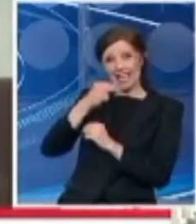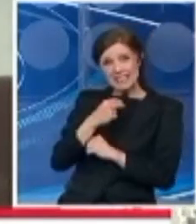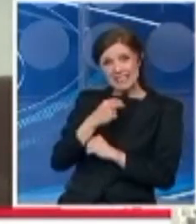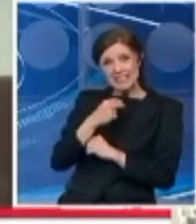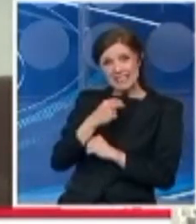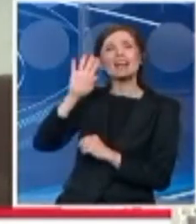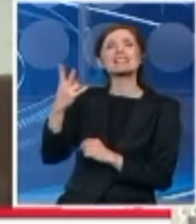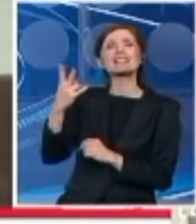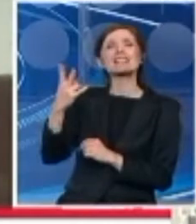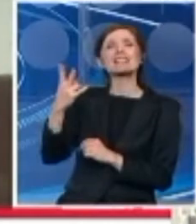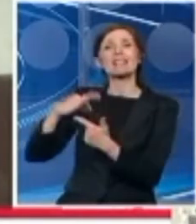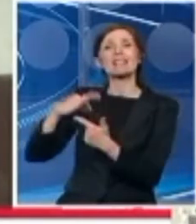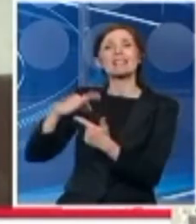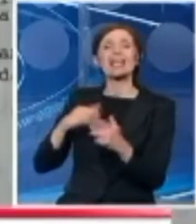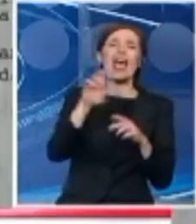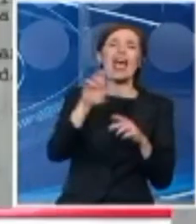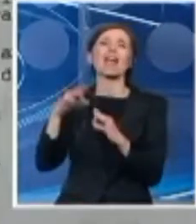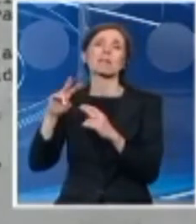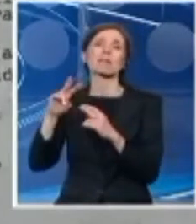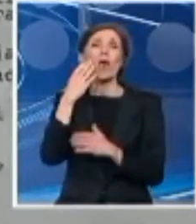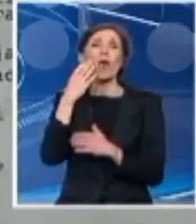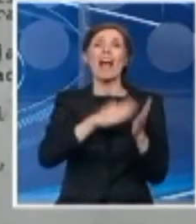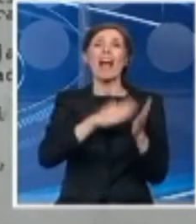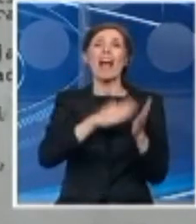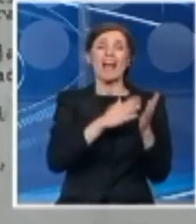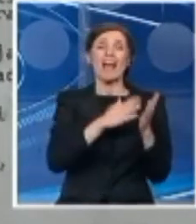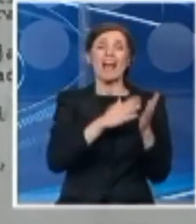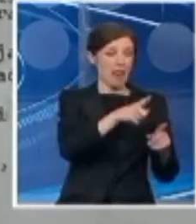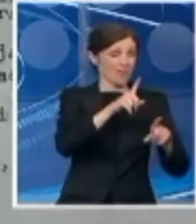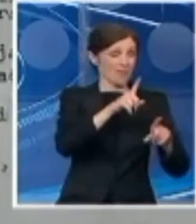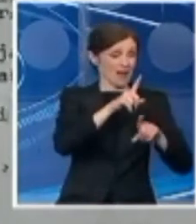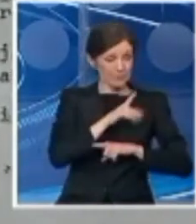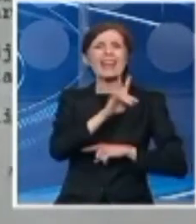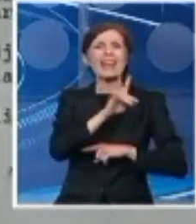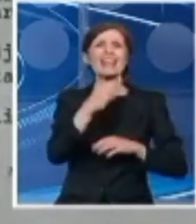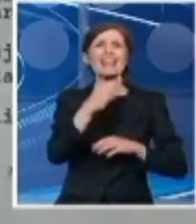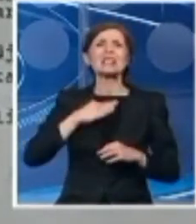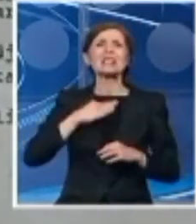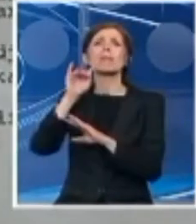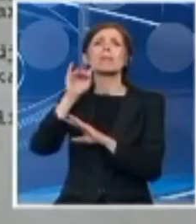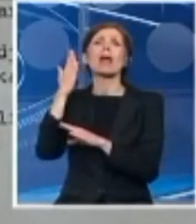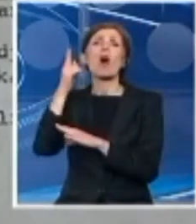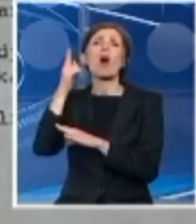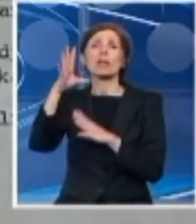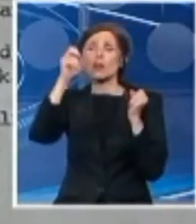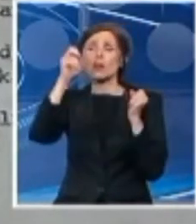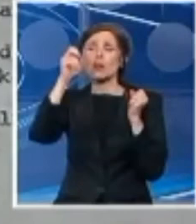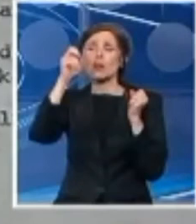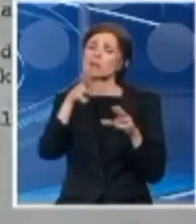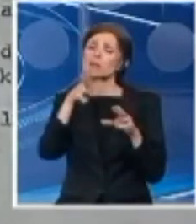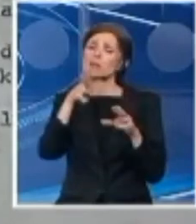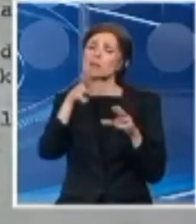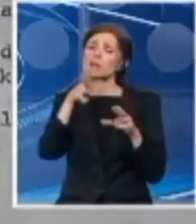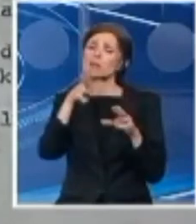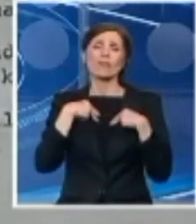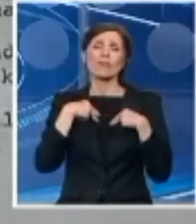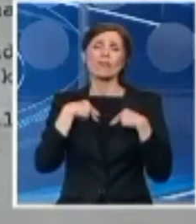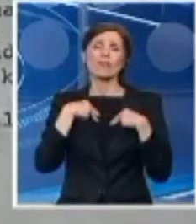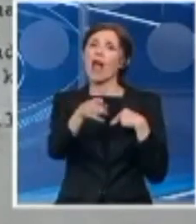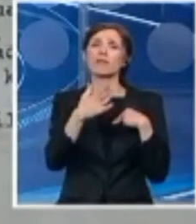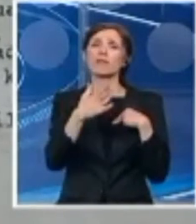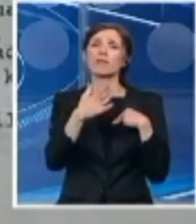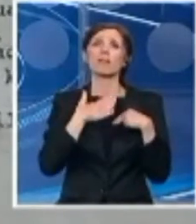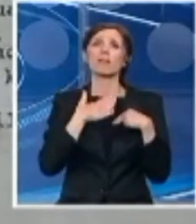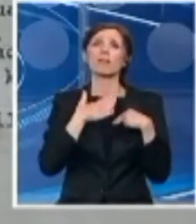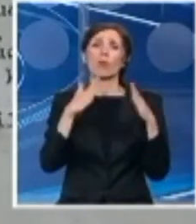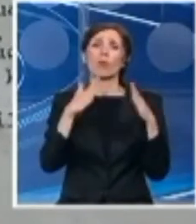pekoameričke ambasade otrživali veći deo kuće kojim je zakonom nacionalizacije otvustit. U sada je jedan drugi